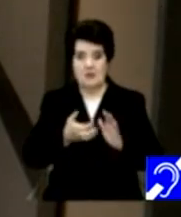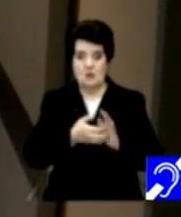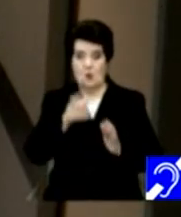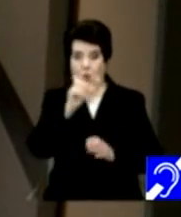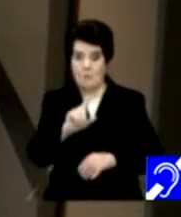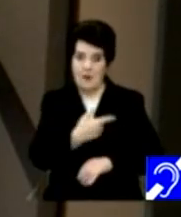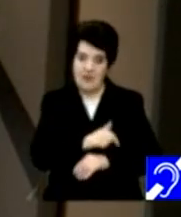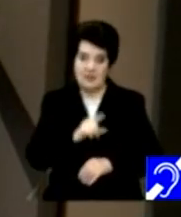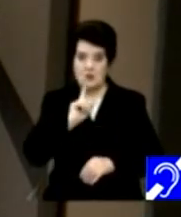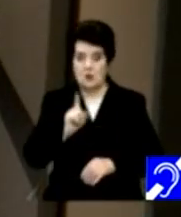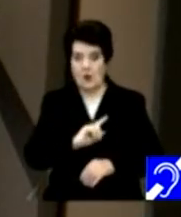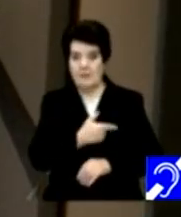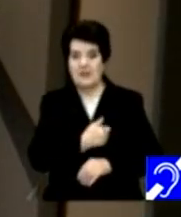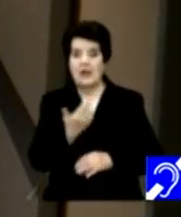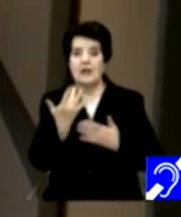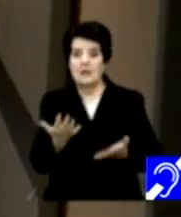Moldova.